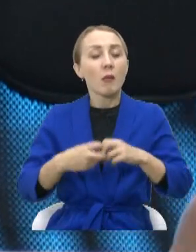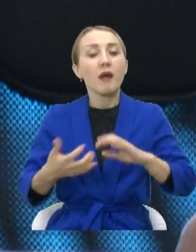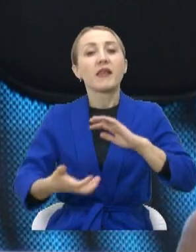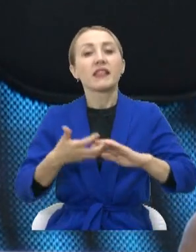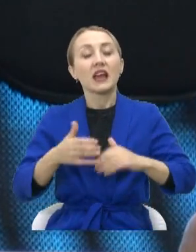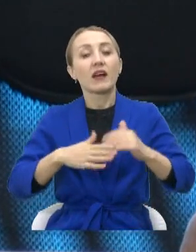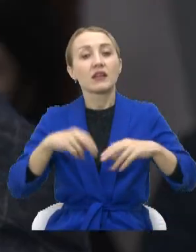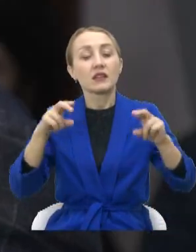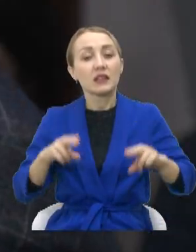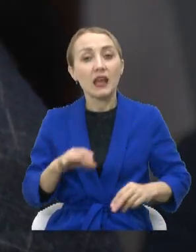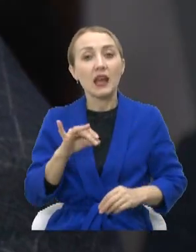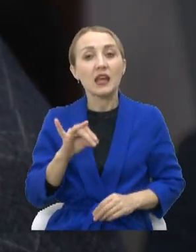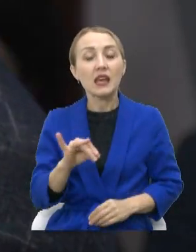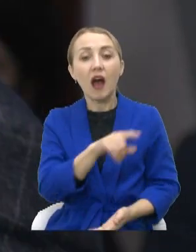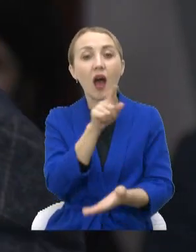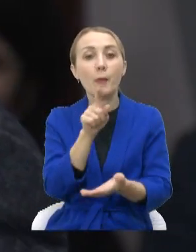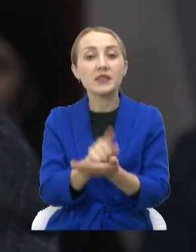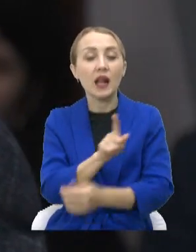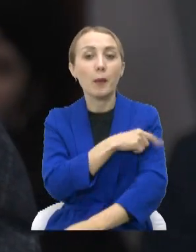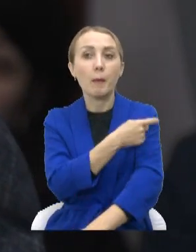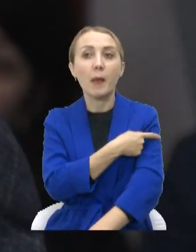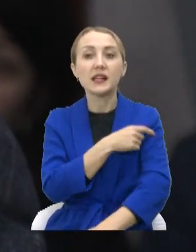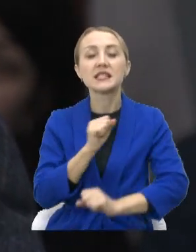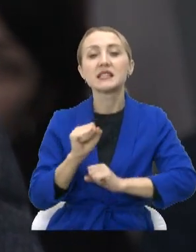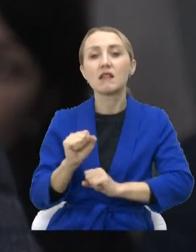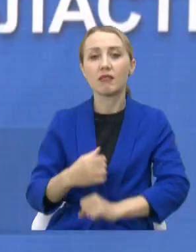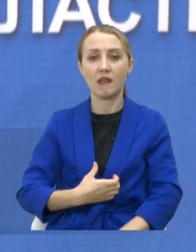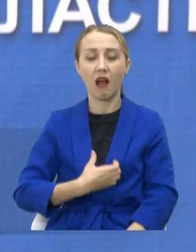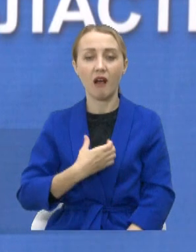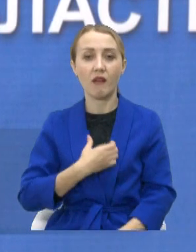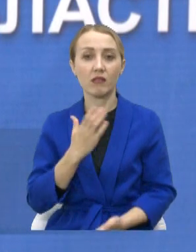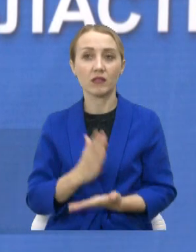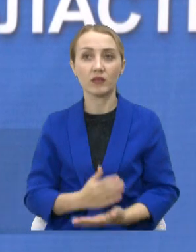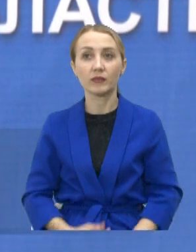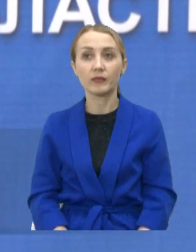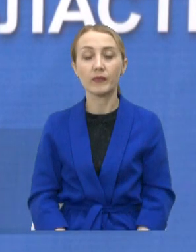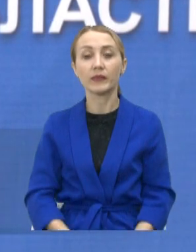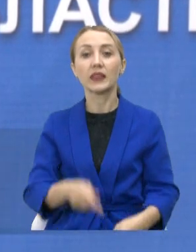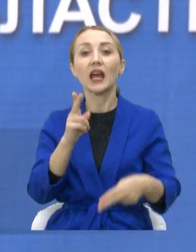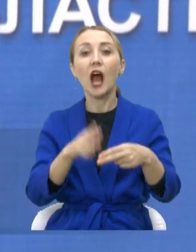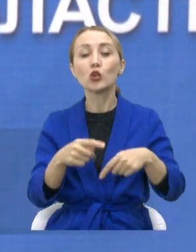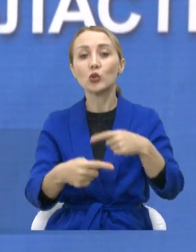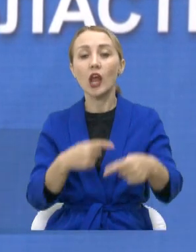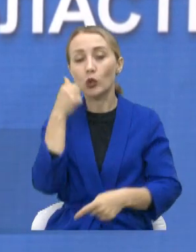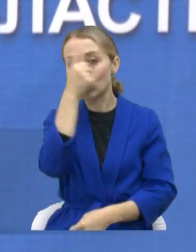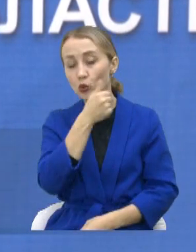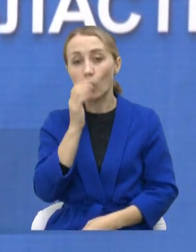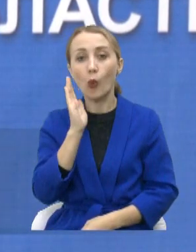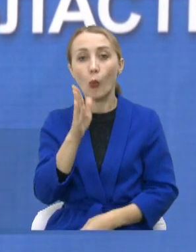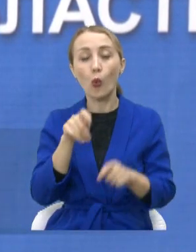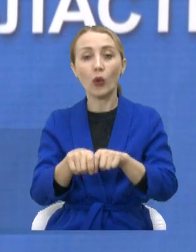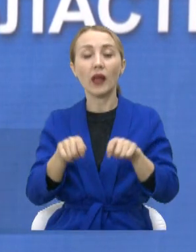а также системы обязательного социального медицинского страхования. К концу следующего года будет введено в